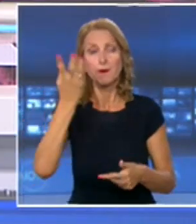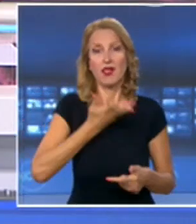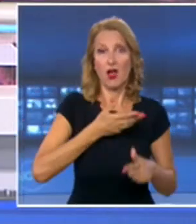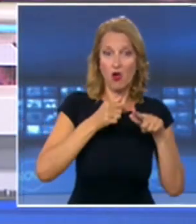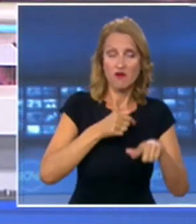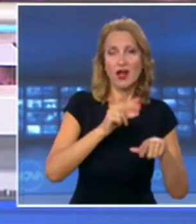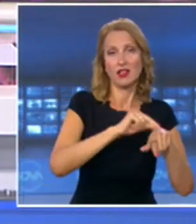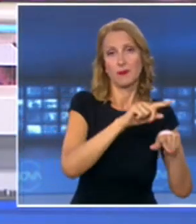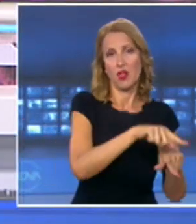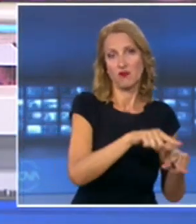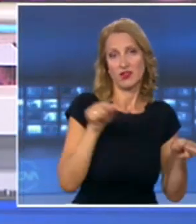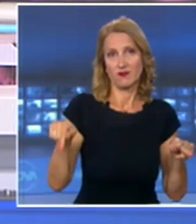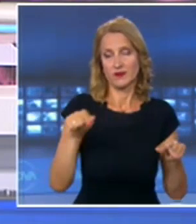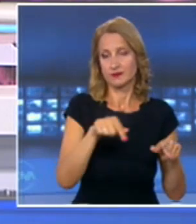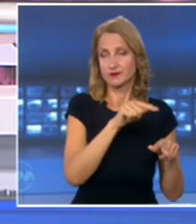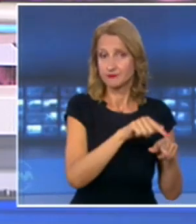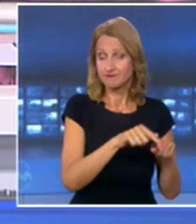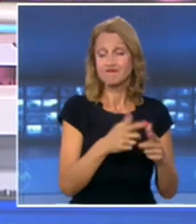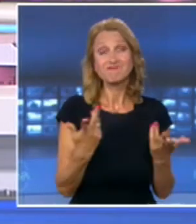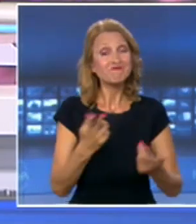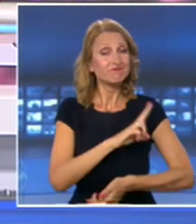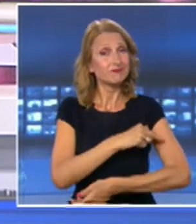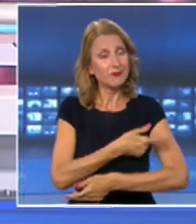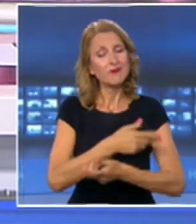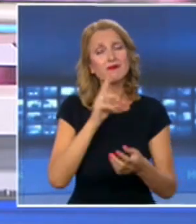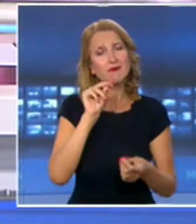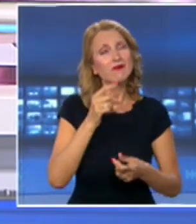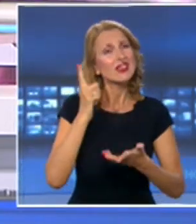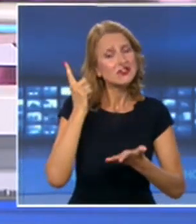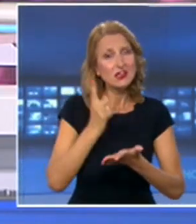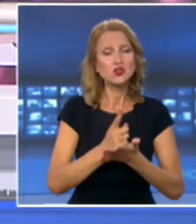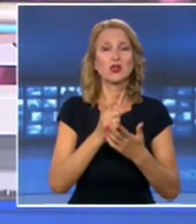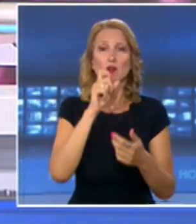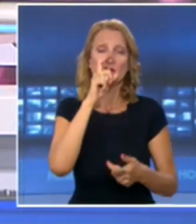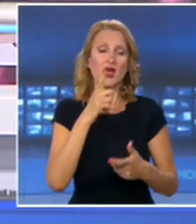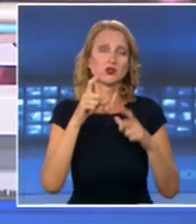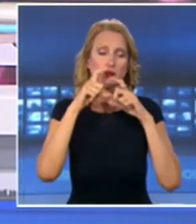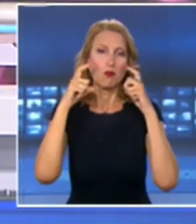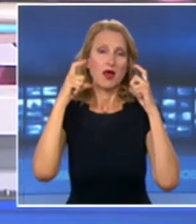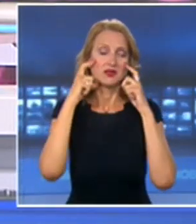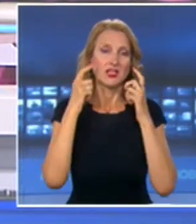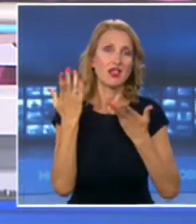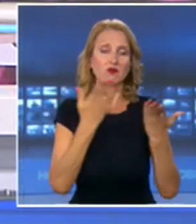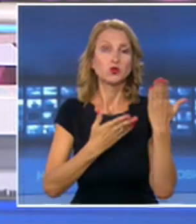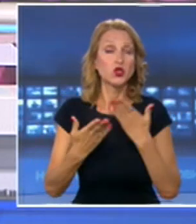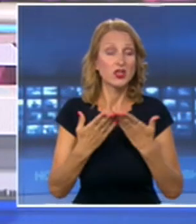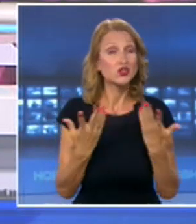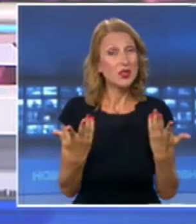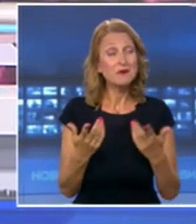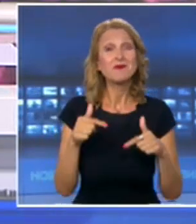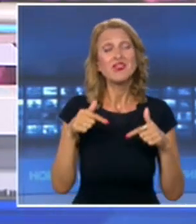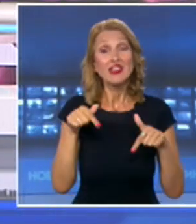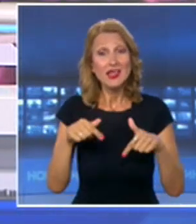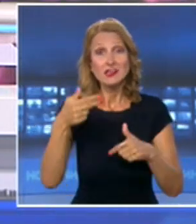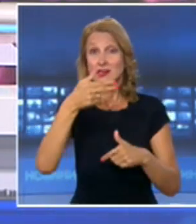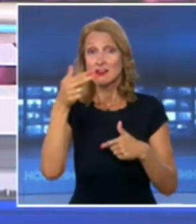Пловдив. А медицинските специалисти са категорично за задължителното носене на маски в училище. Темата беше дискутирана на 19-та